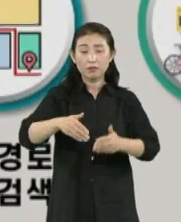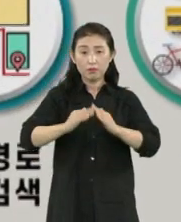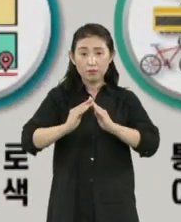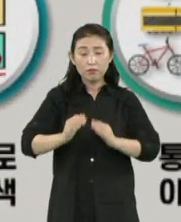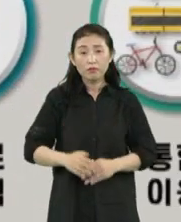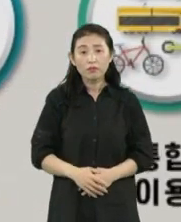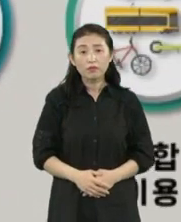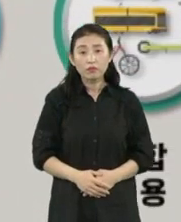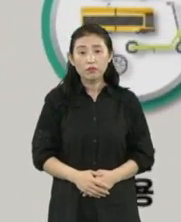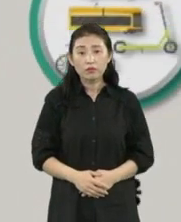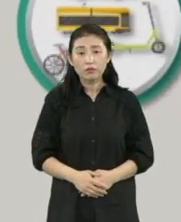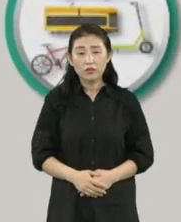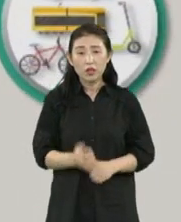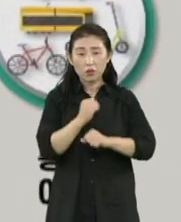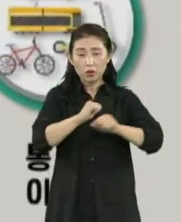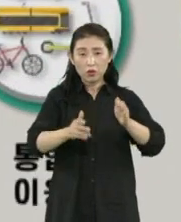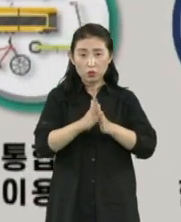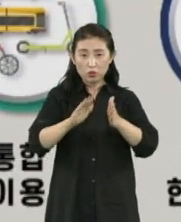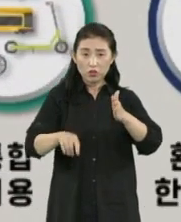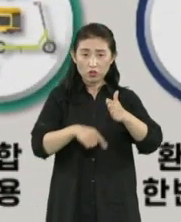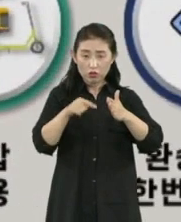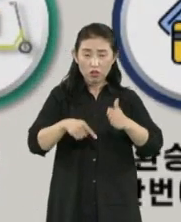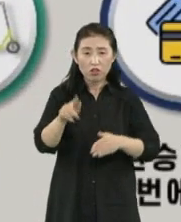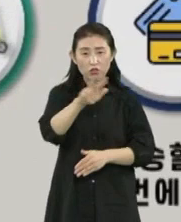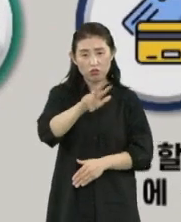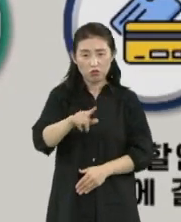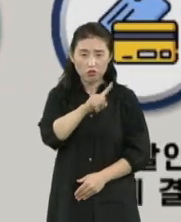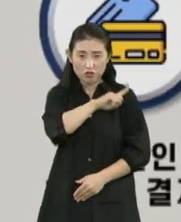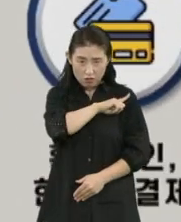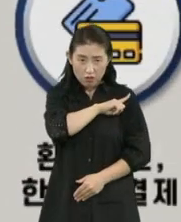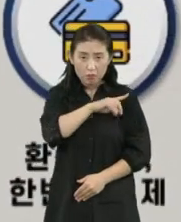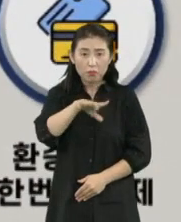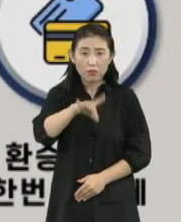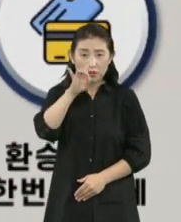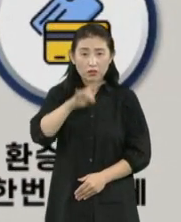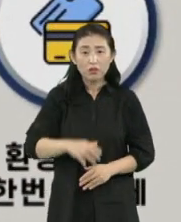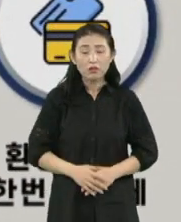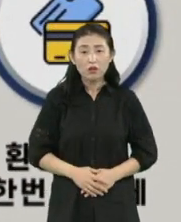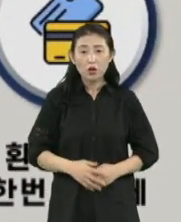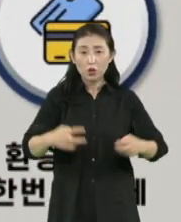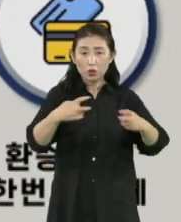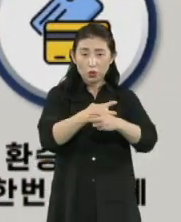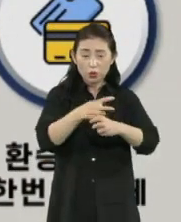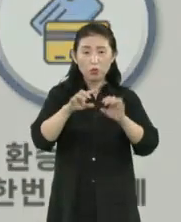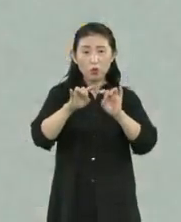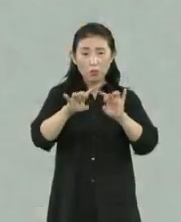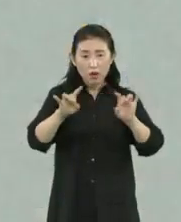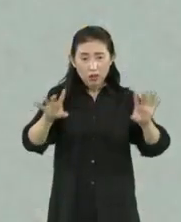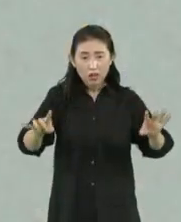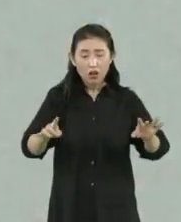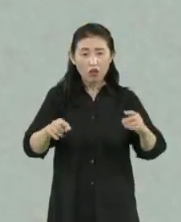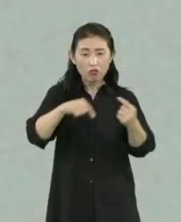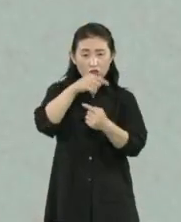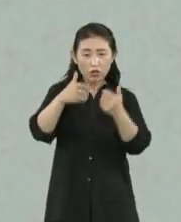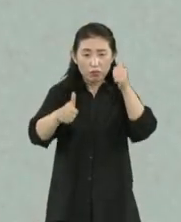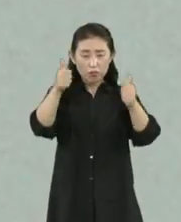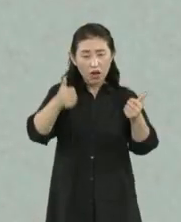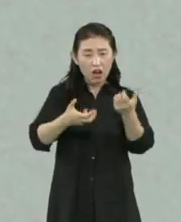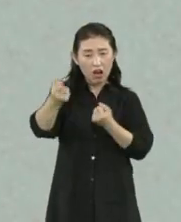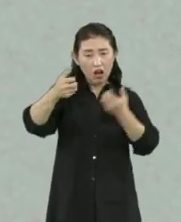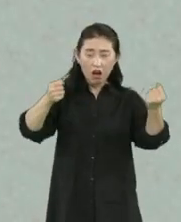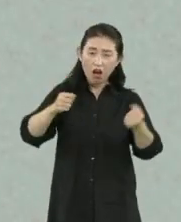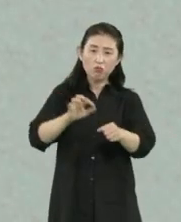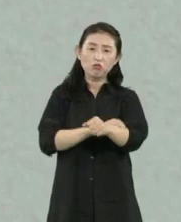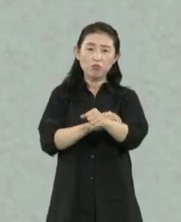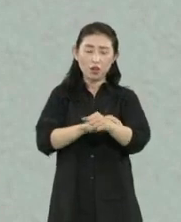구축합니다. 광역도시 가운데 전국 최초로 시행하는 서비스로 교통수단별로 운영 주체가 달라 발생하는